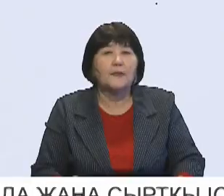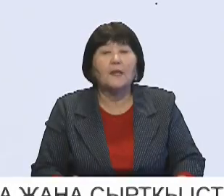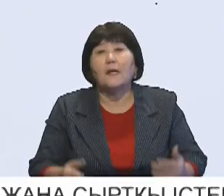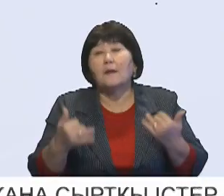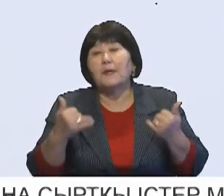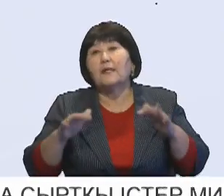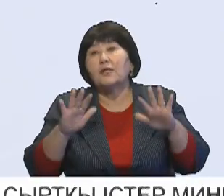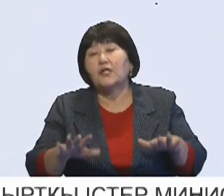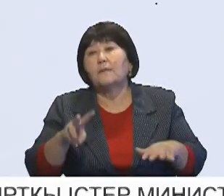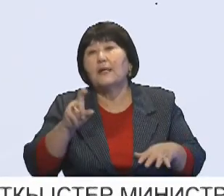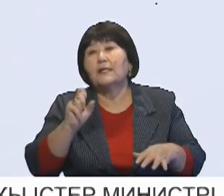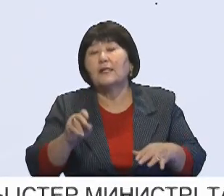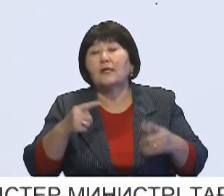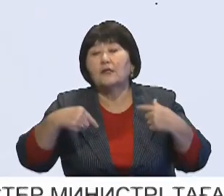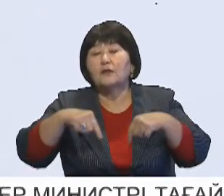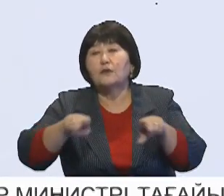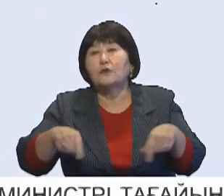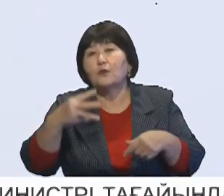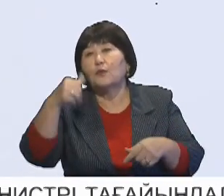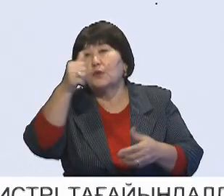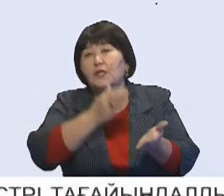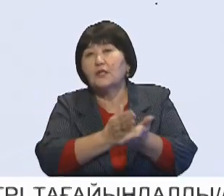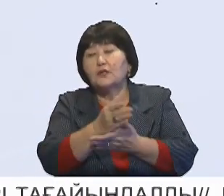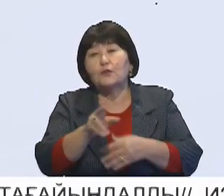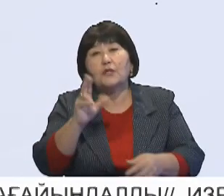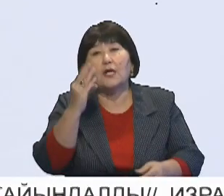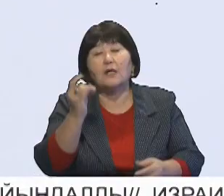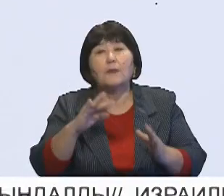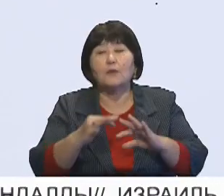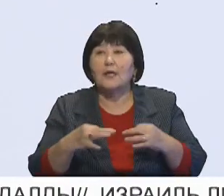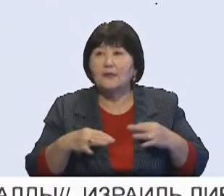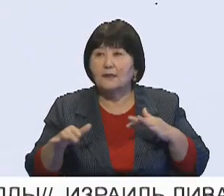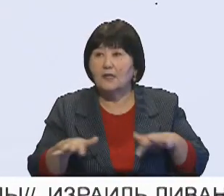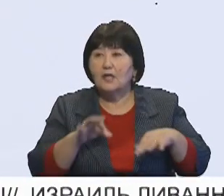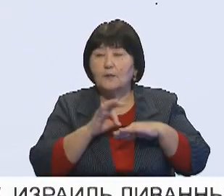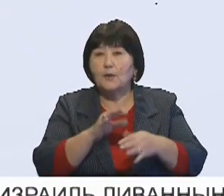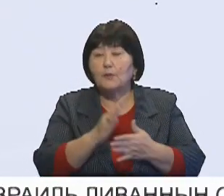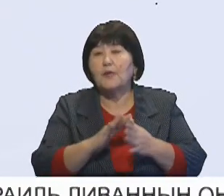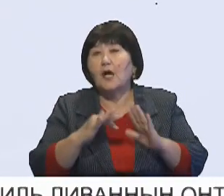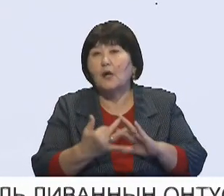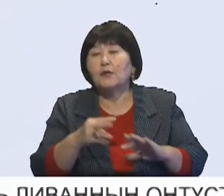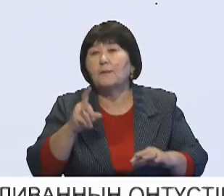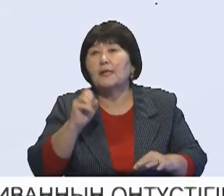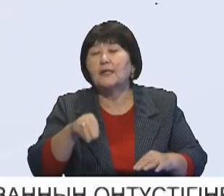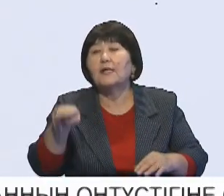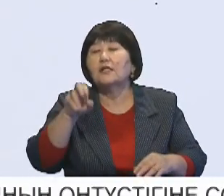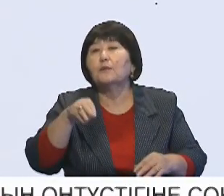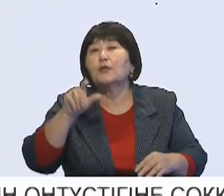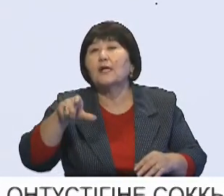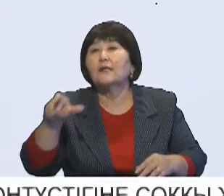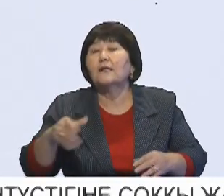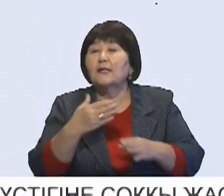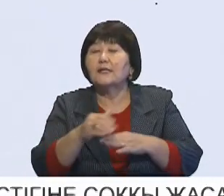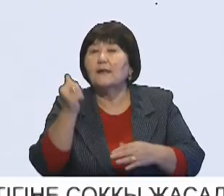Биыл жергілікті мәслихаттардың құрылғанына 30 жыл. Осыған орай Қармақшы ауданда салтанатты шара ұйымдастырылып, аудандық мәслихат депутаттары мен